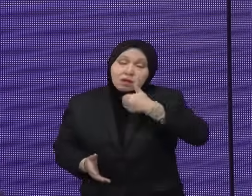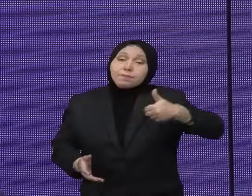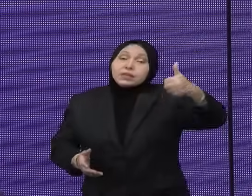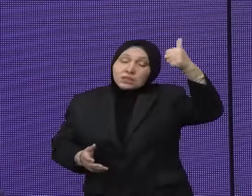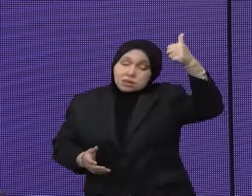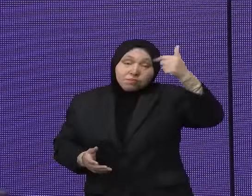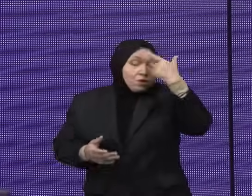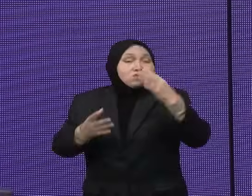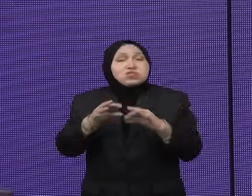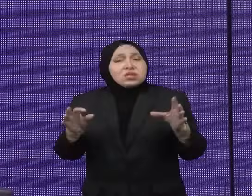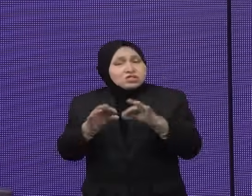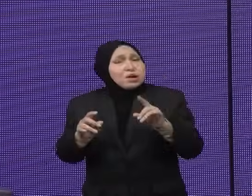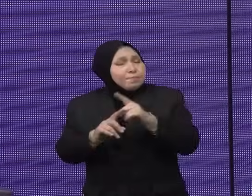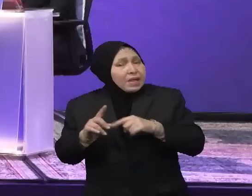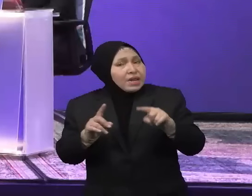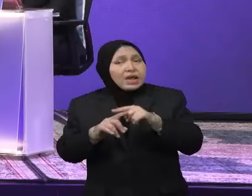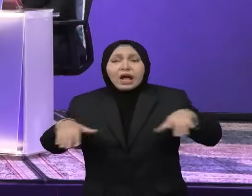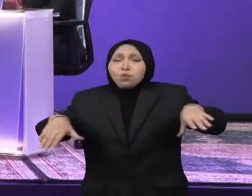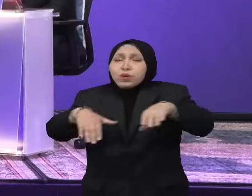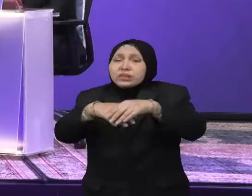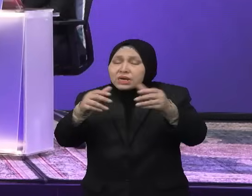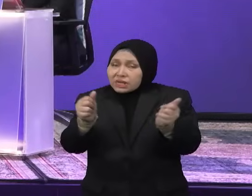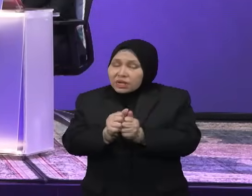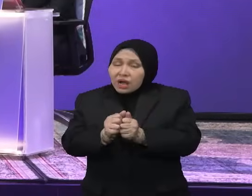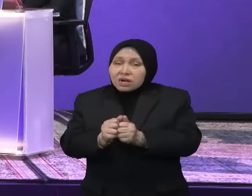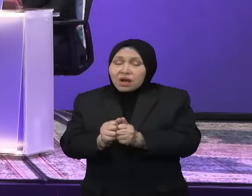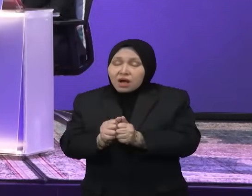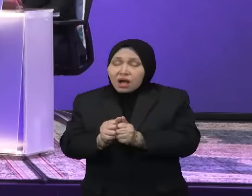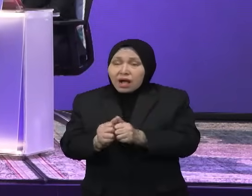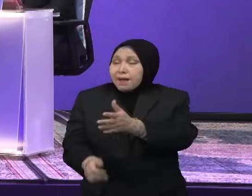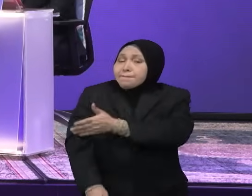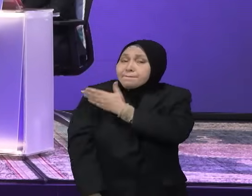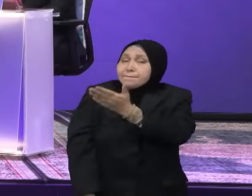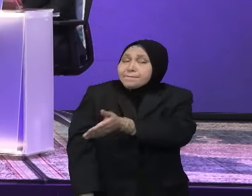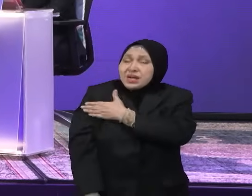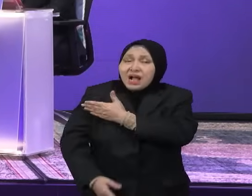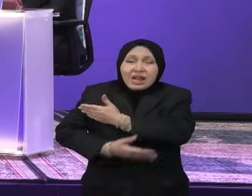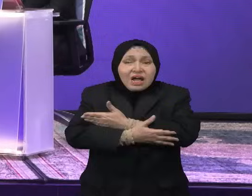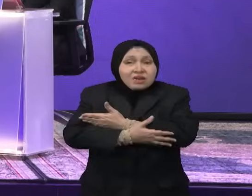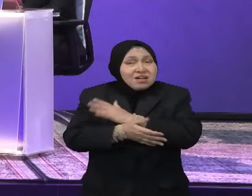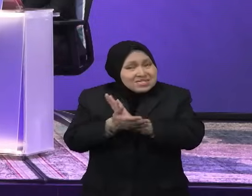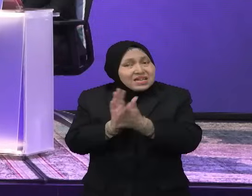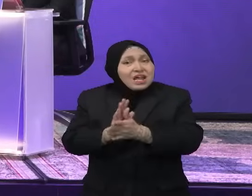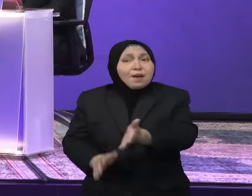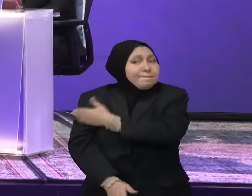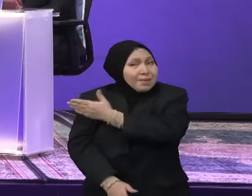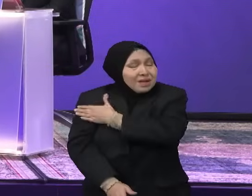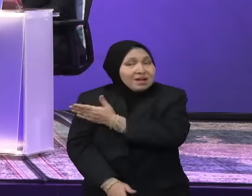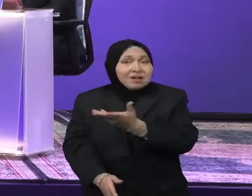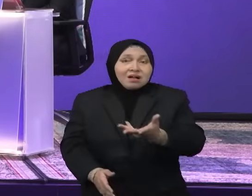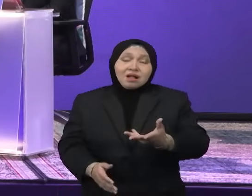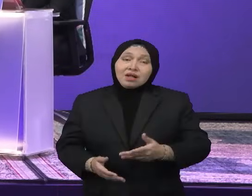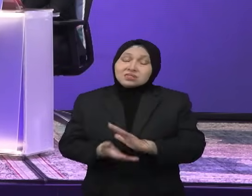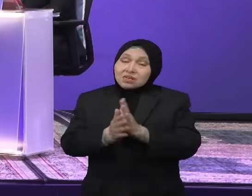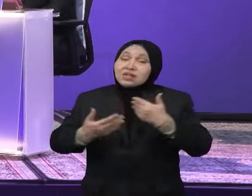baik. Pasal ceritanya Ustaz ni, bila dia kahwin dengan wanita hamba ni, anak dia jadi hamba. Anak dia jadi hamba.